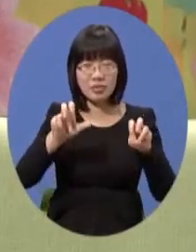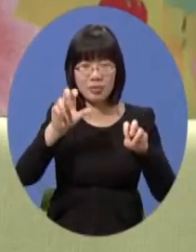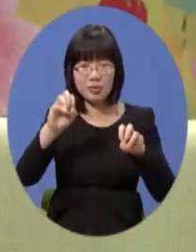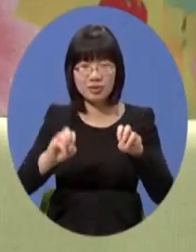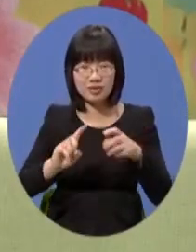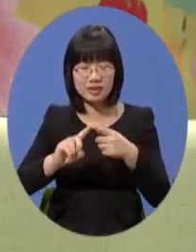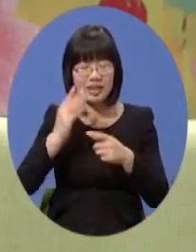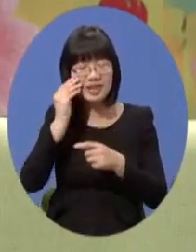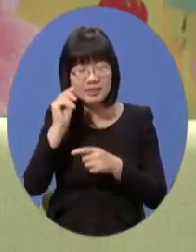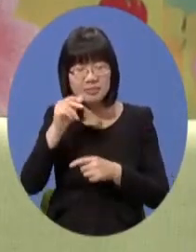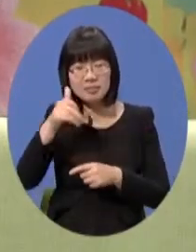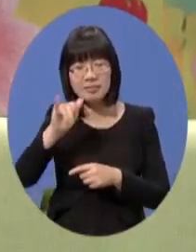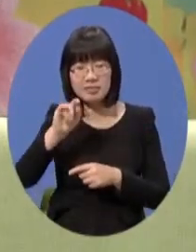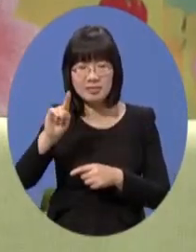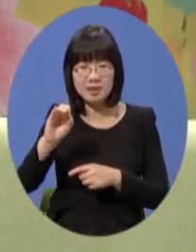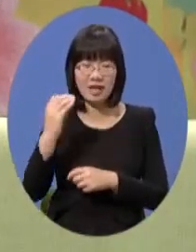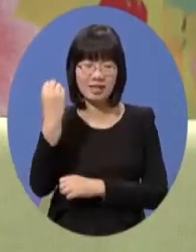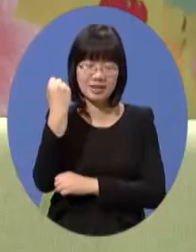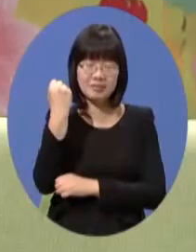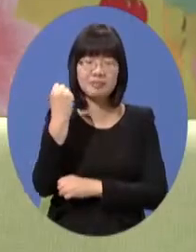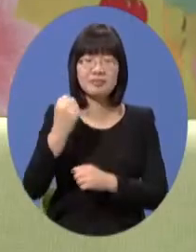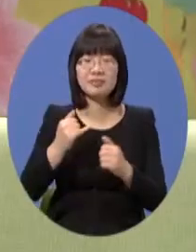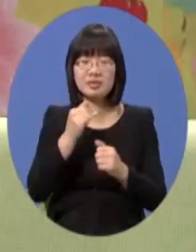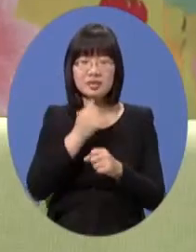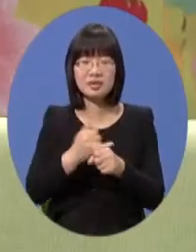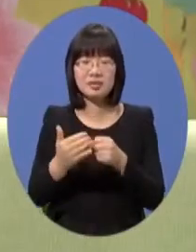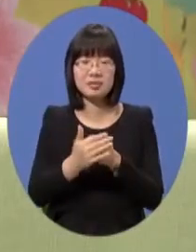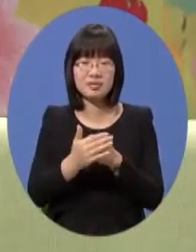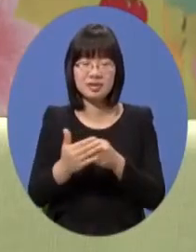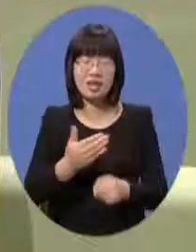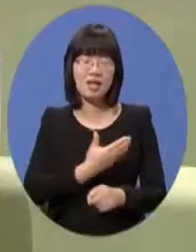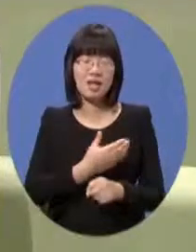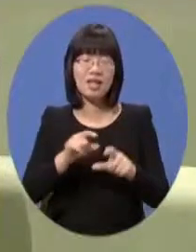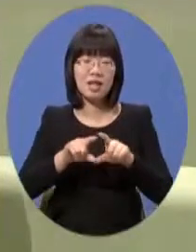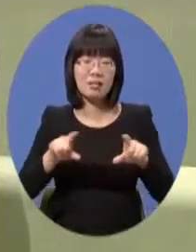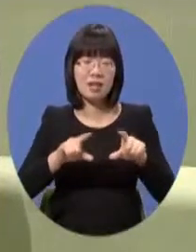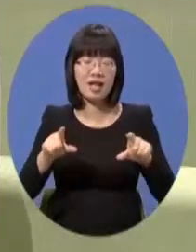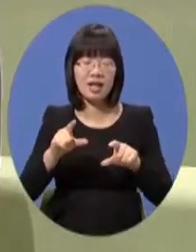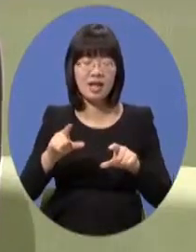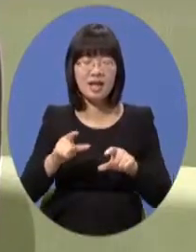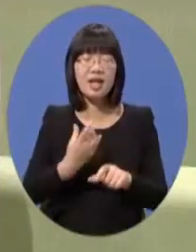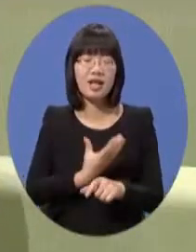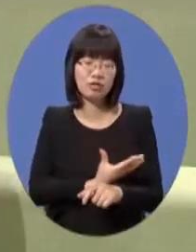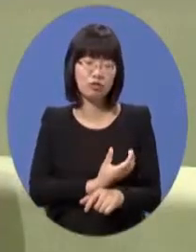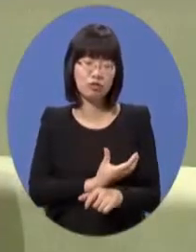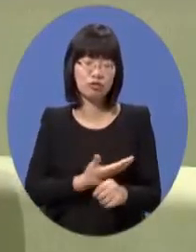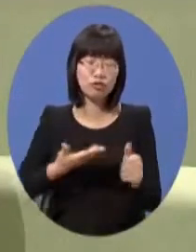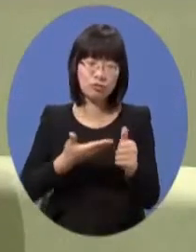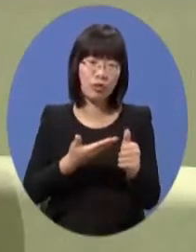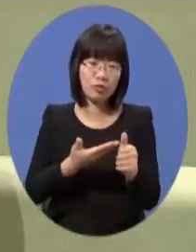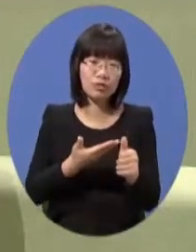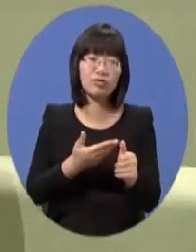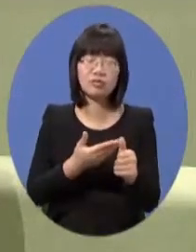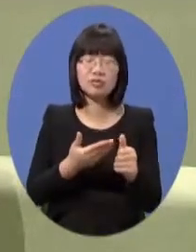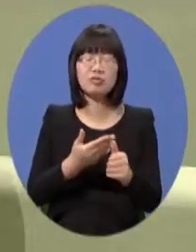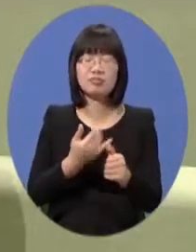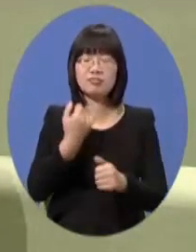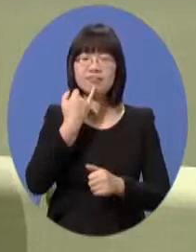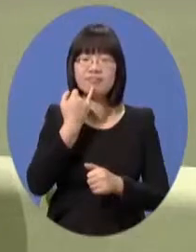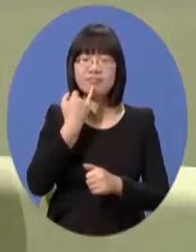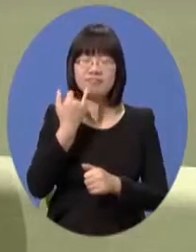이제 에너지원인데 그렇기 때문에 저지방 우유보다는 그냥 일반 지방을 네. 있는